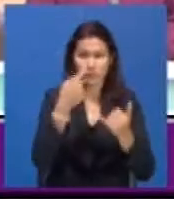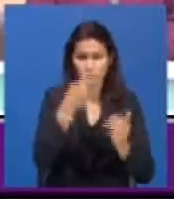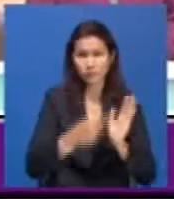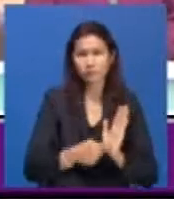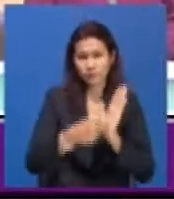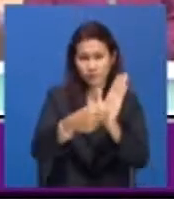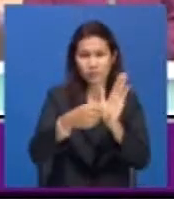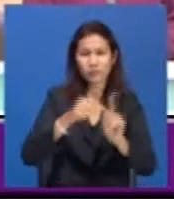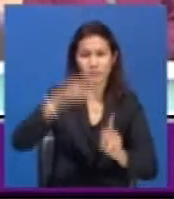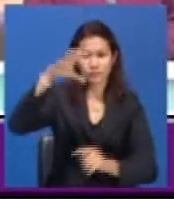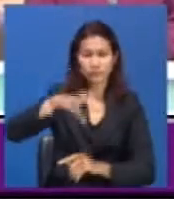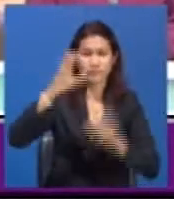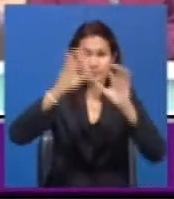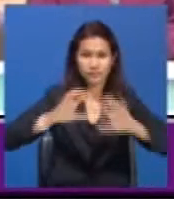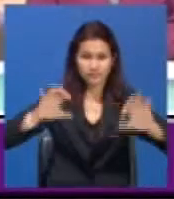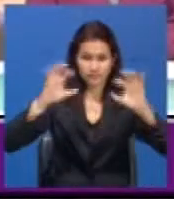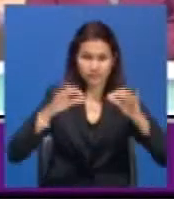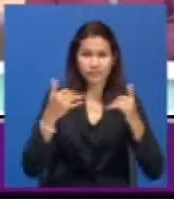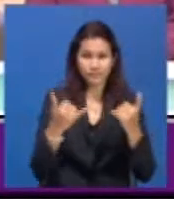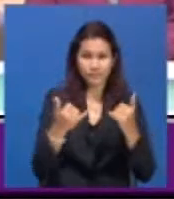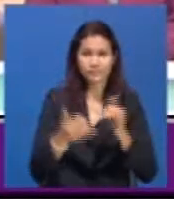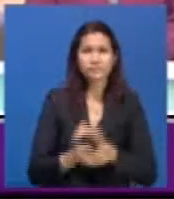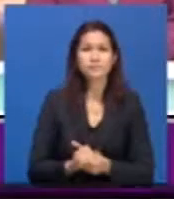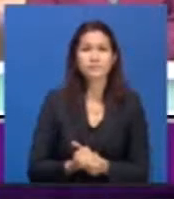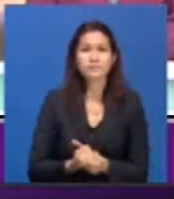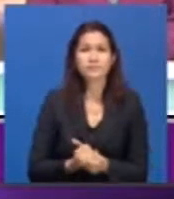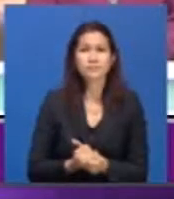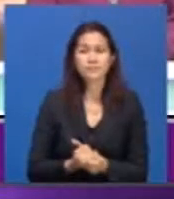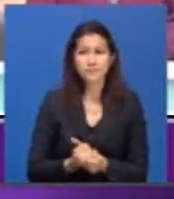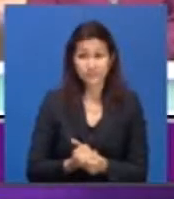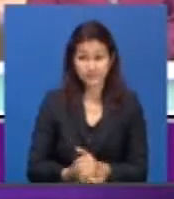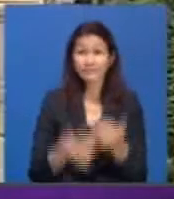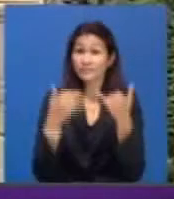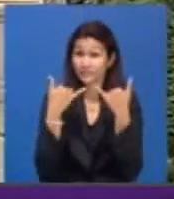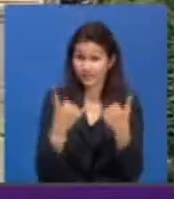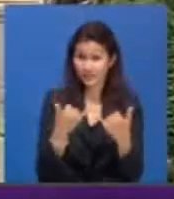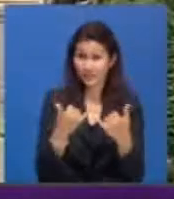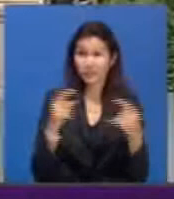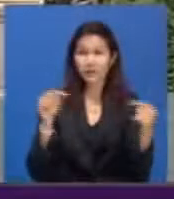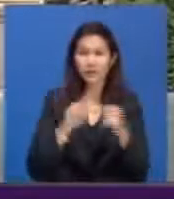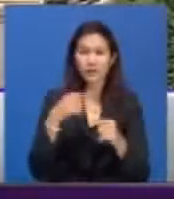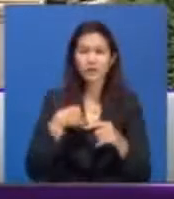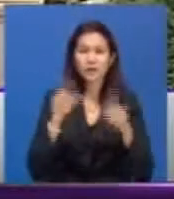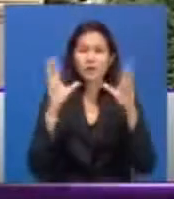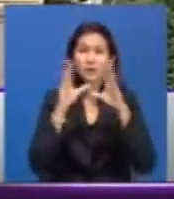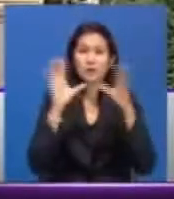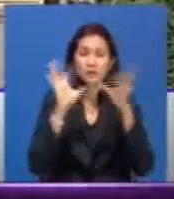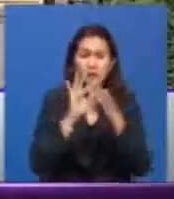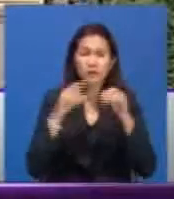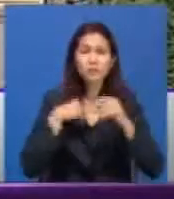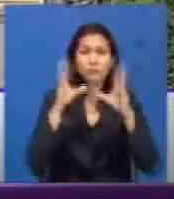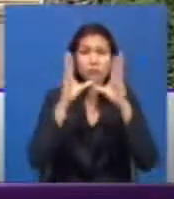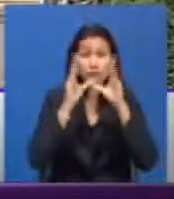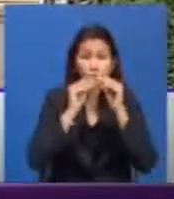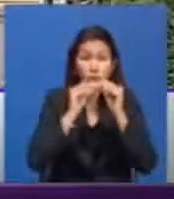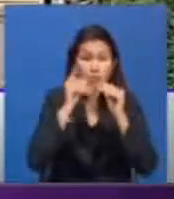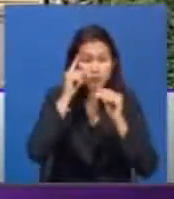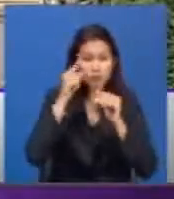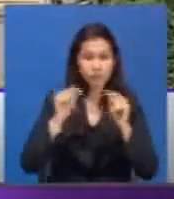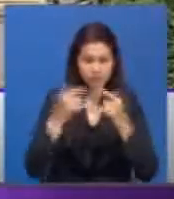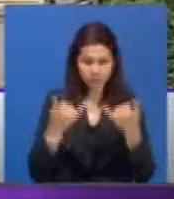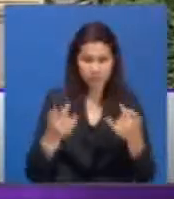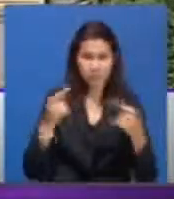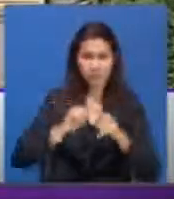าลค่ะเชิญค่ะคุณปวีณาค่ะ คุณกรองแก้วคุณจันทิมาคะส่วนการประชุมติดตามสถานการณ์ประจำวันที่กองบัญชาการกองทัพบ